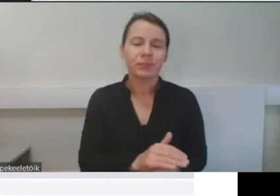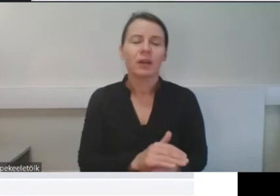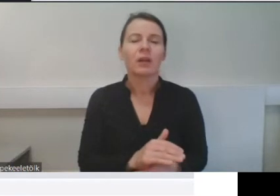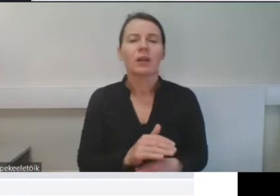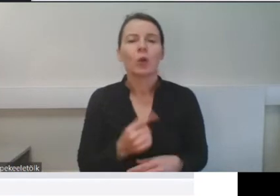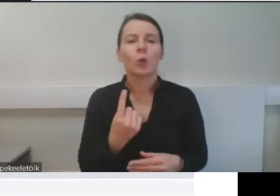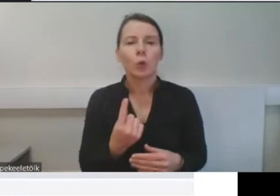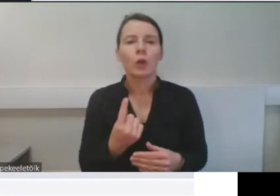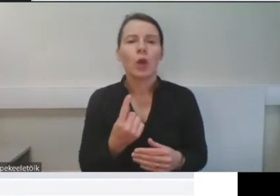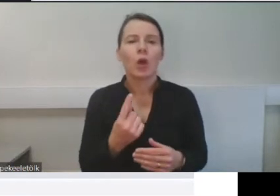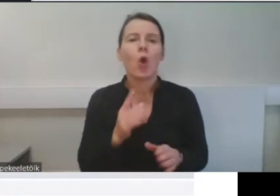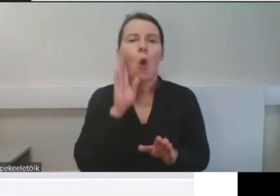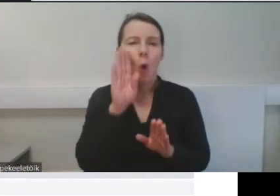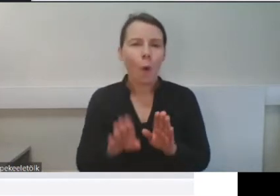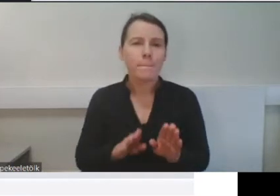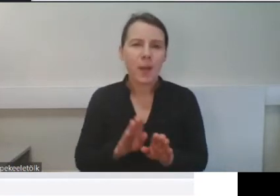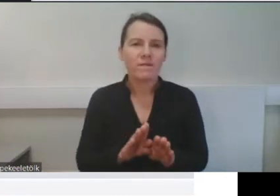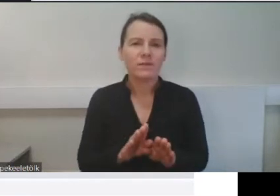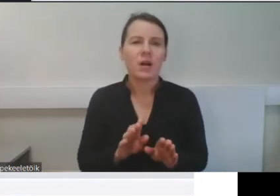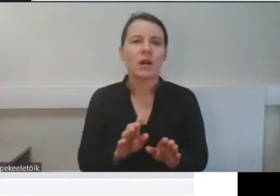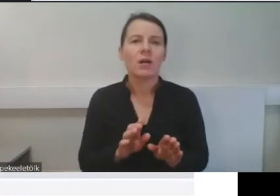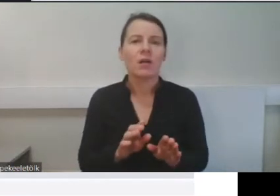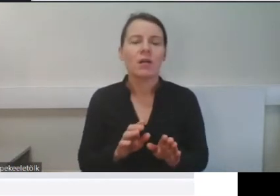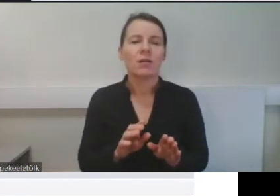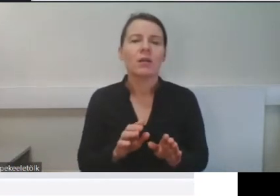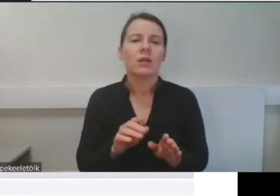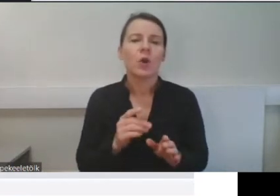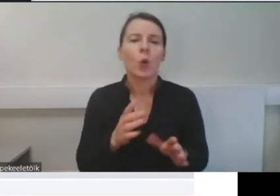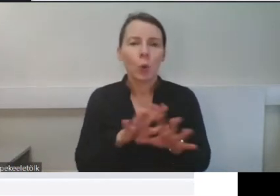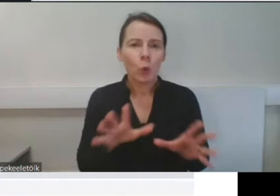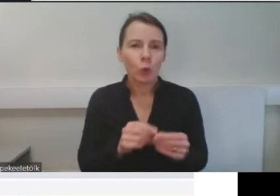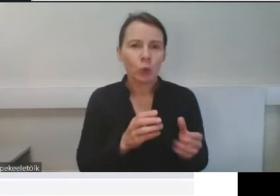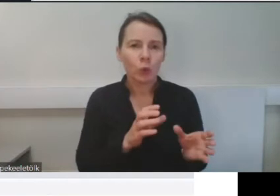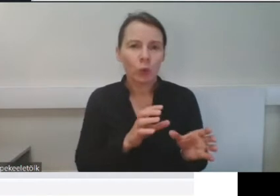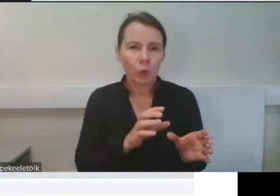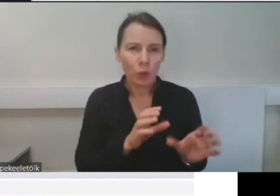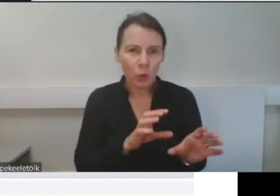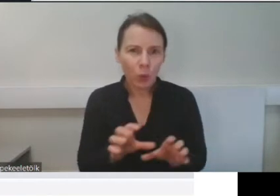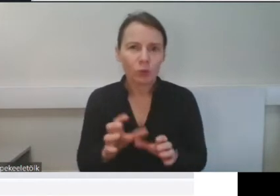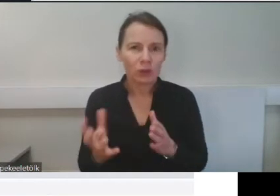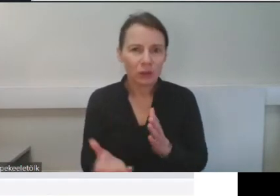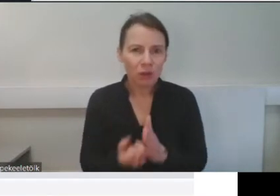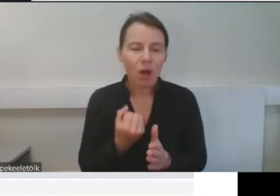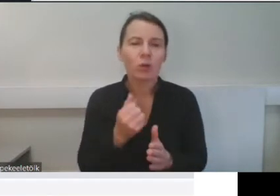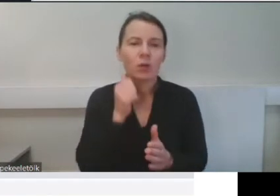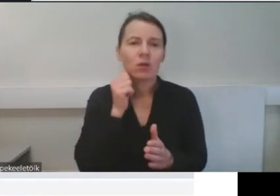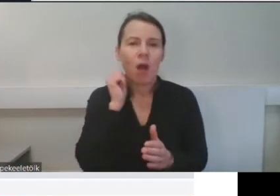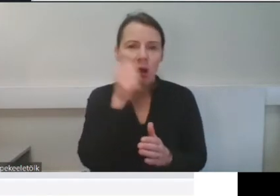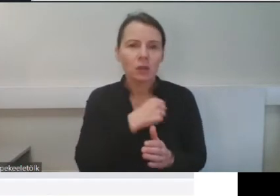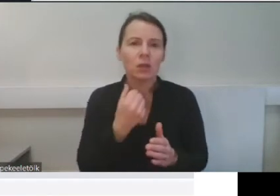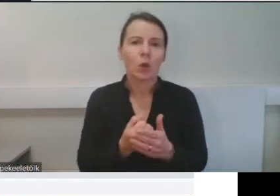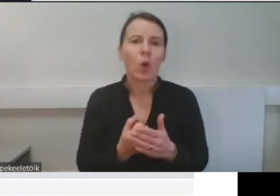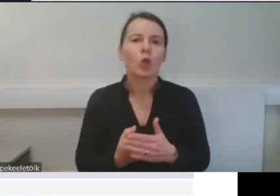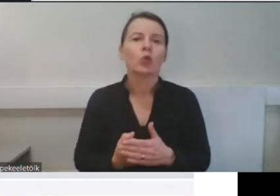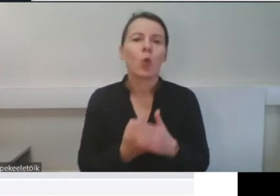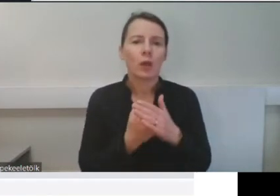toetavalt teenuselt, kas nad tulid näiteks seal haiglast või